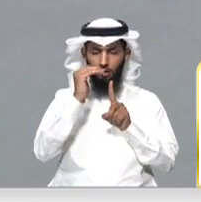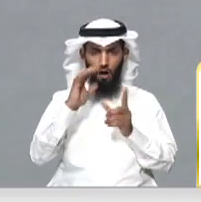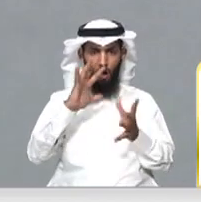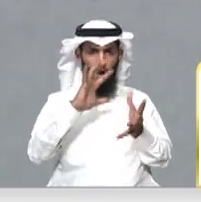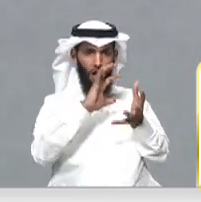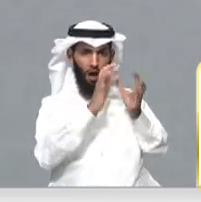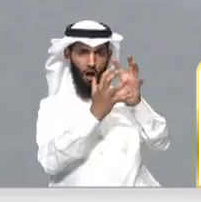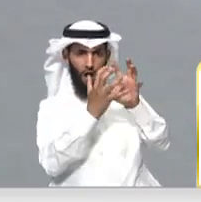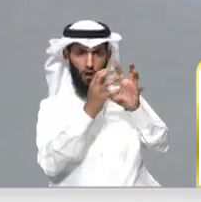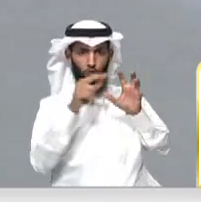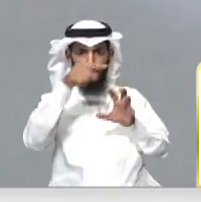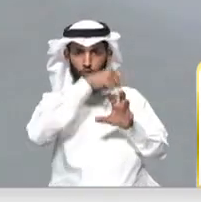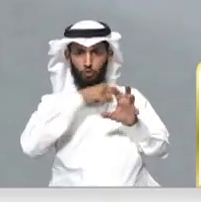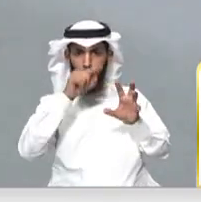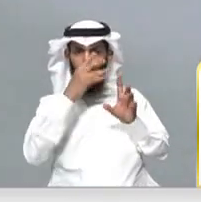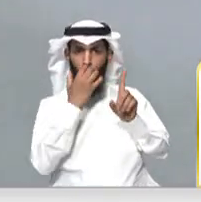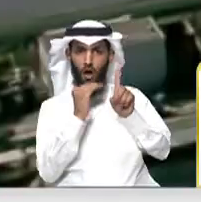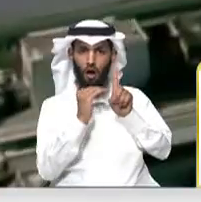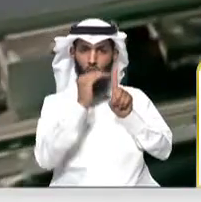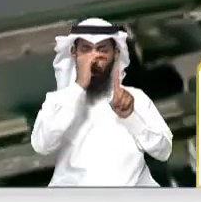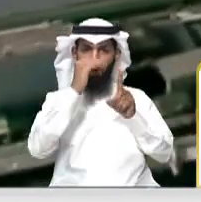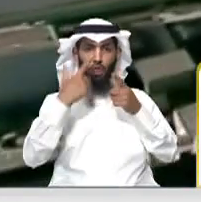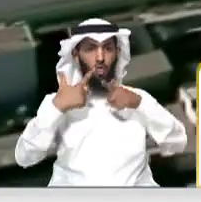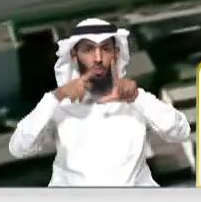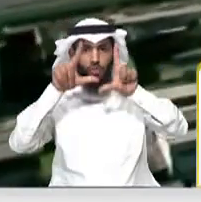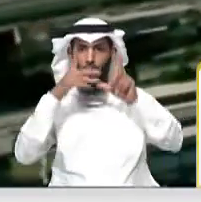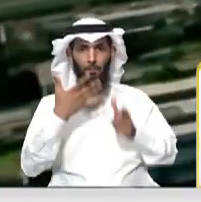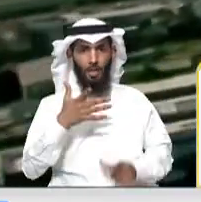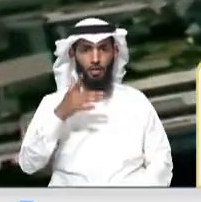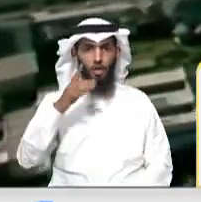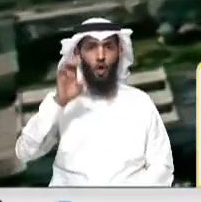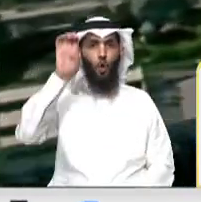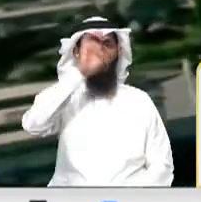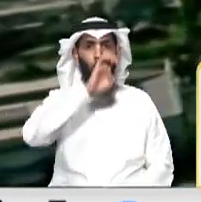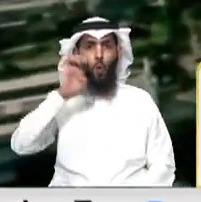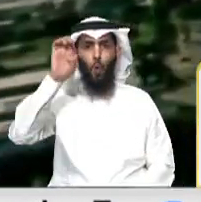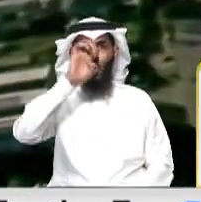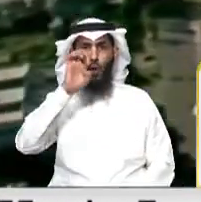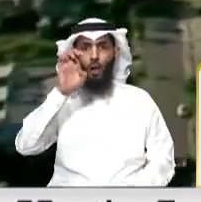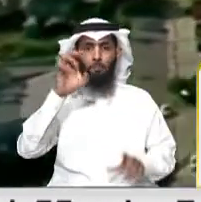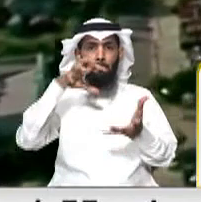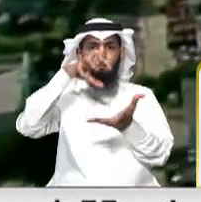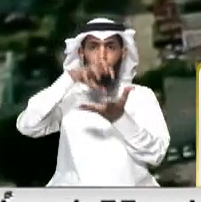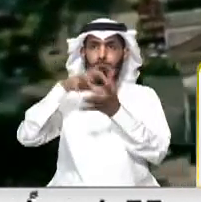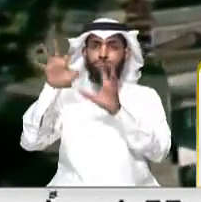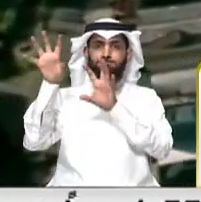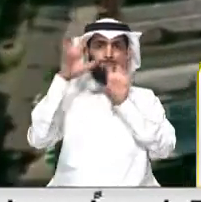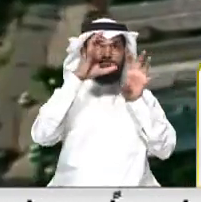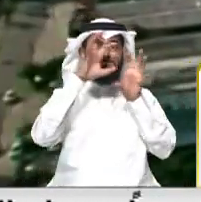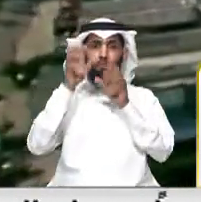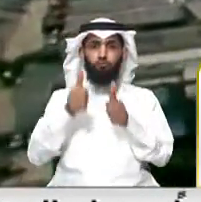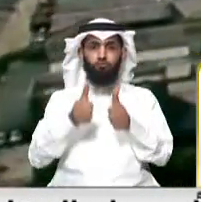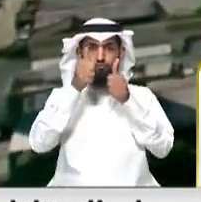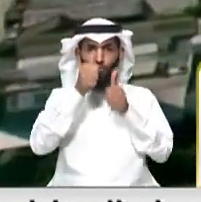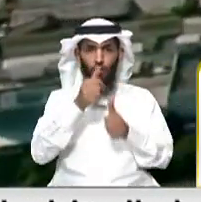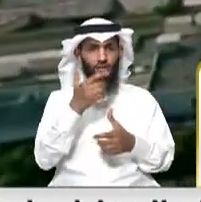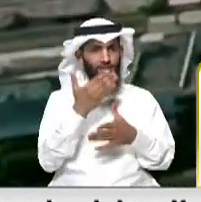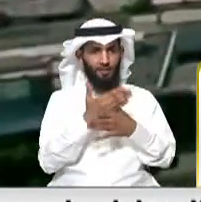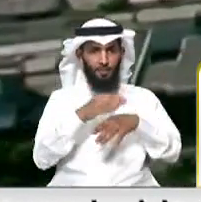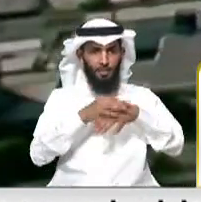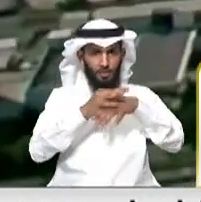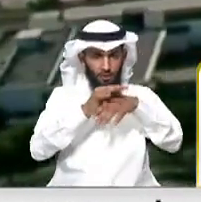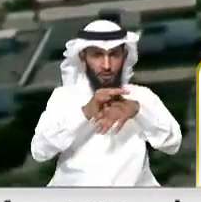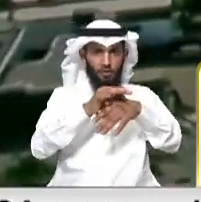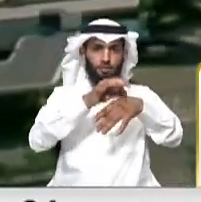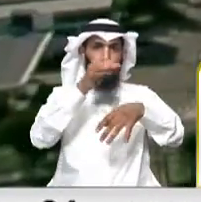ذكره مرصد كوبرنيكوس الاوروبي المرصد اكد ايضا ان تغير المناخ الناجم عن النشاط البشري يؤدي